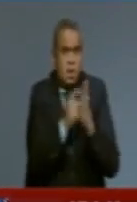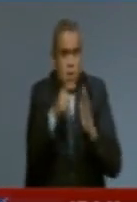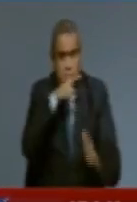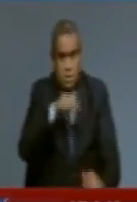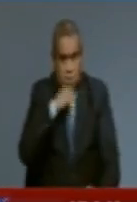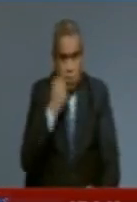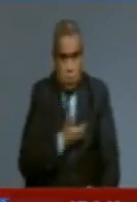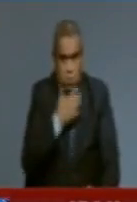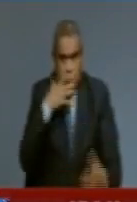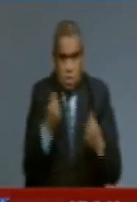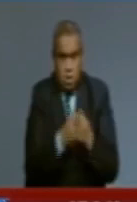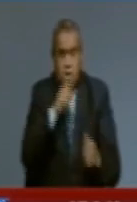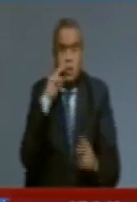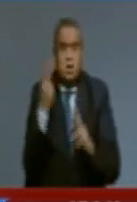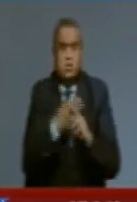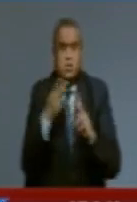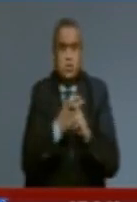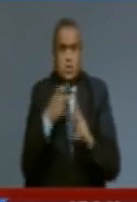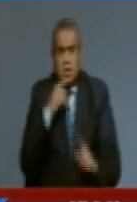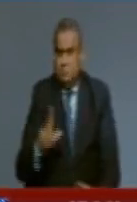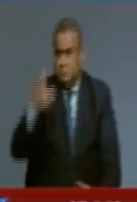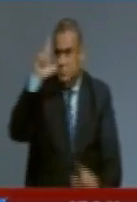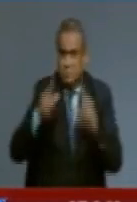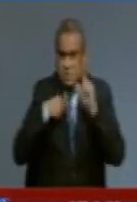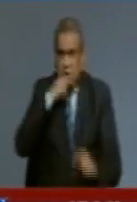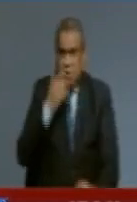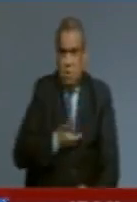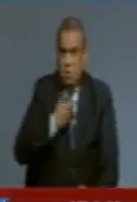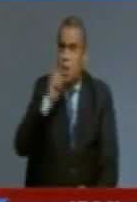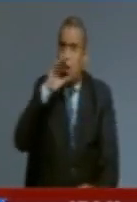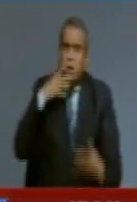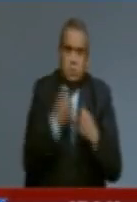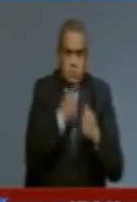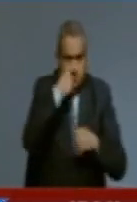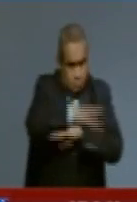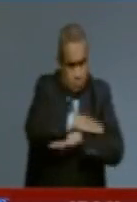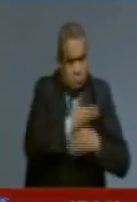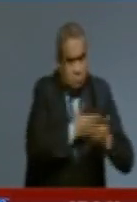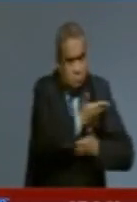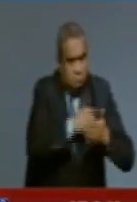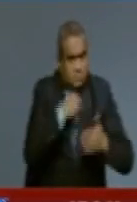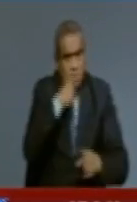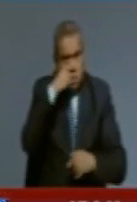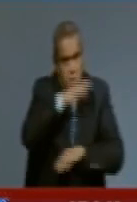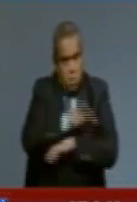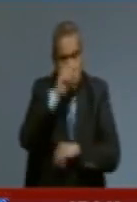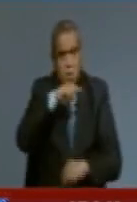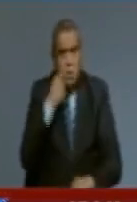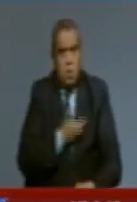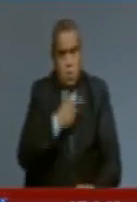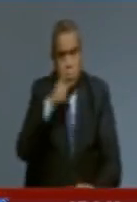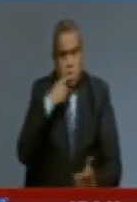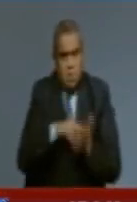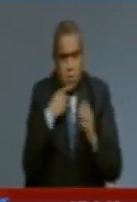شعوب إفريقيا بلغة الكبرياء والغطرسة. وانطلاقا من موقف القوة، بل